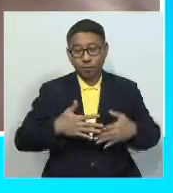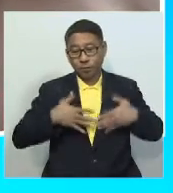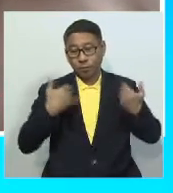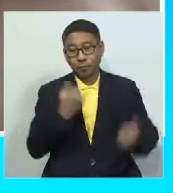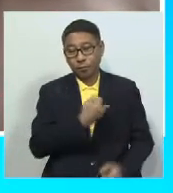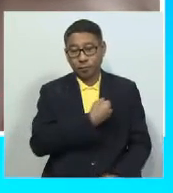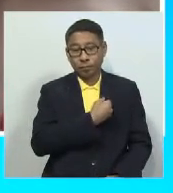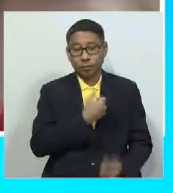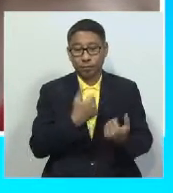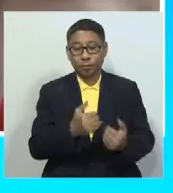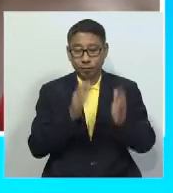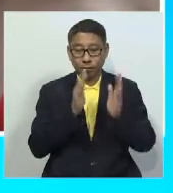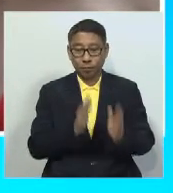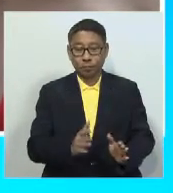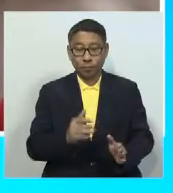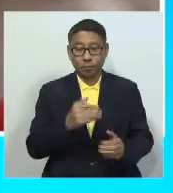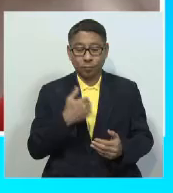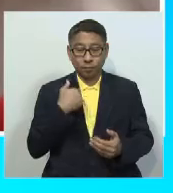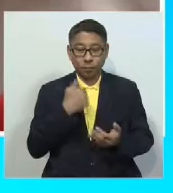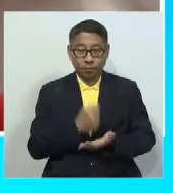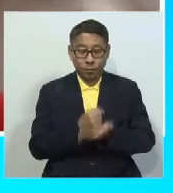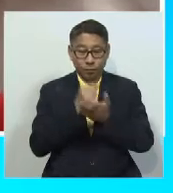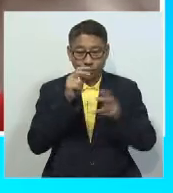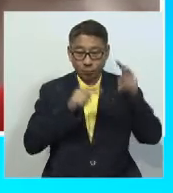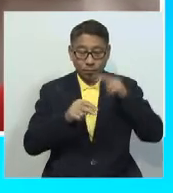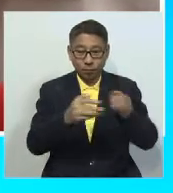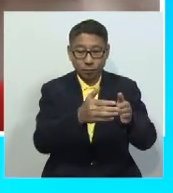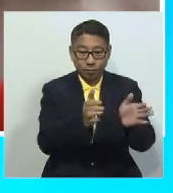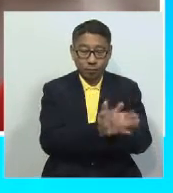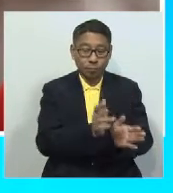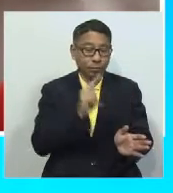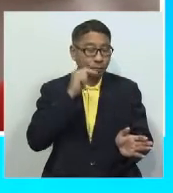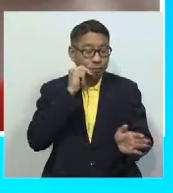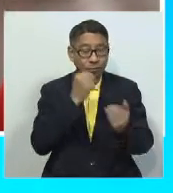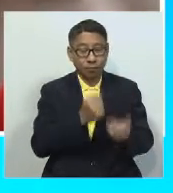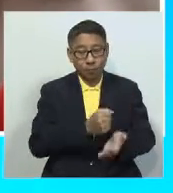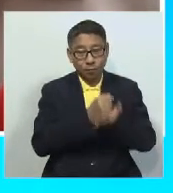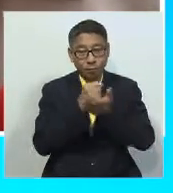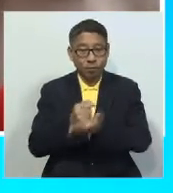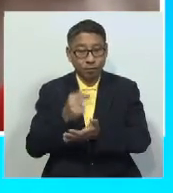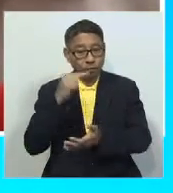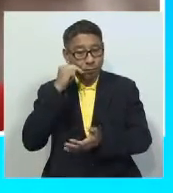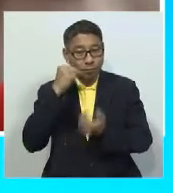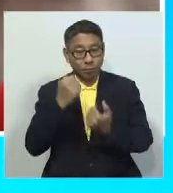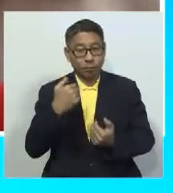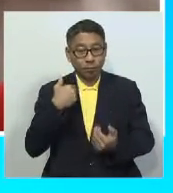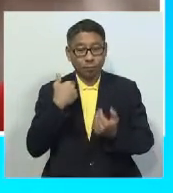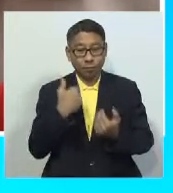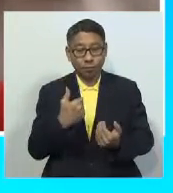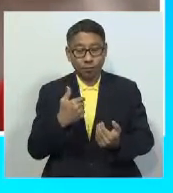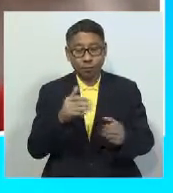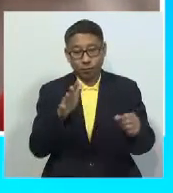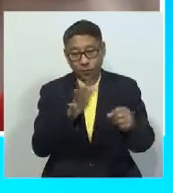ใจนะครับว่าทางเจ้าหน้าที่เองก็จะได้ดูแลแหล่งน้ำสำรองเพื่อที่จะถ่ายเทน้ำที่อาจจะมีส